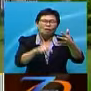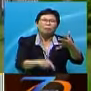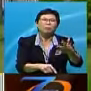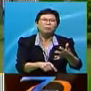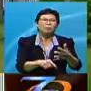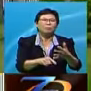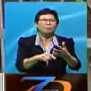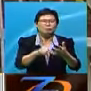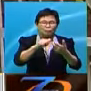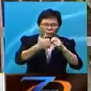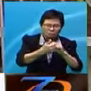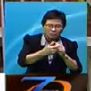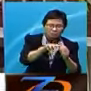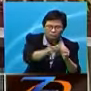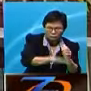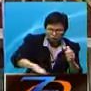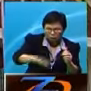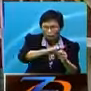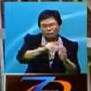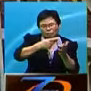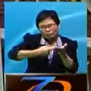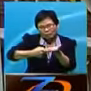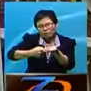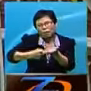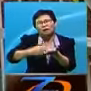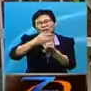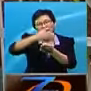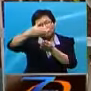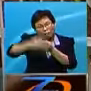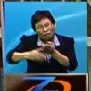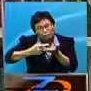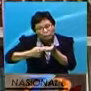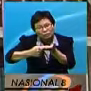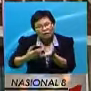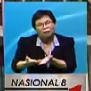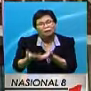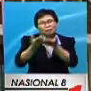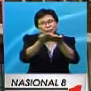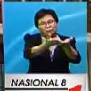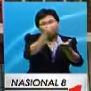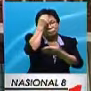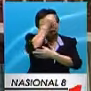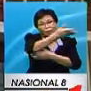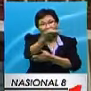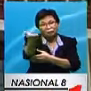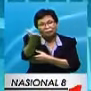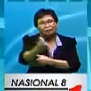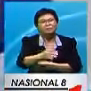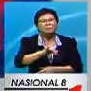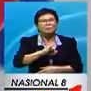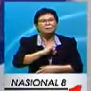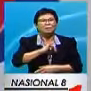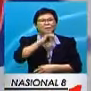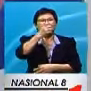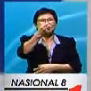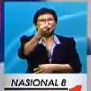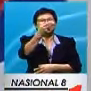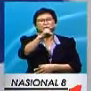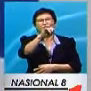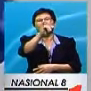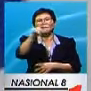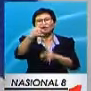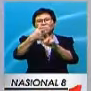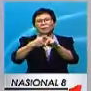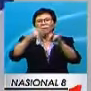akan dibincangkan dan hasil perinciannya akan saya bawakan kepada anda. Syariz Rapudin dan juru kamera Azrul Amir Hamzah